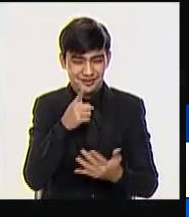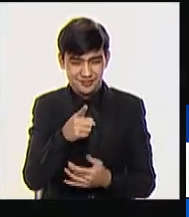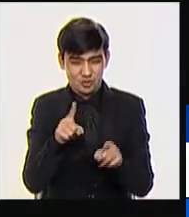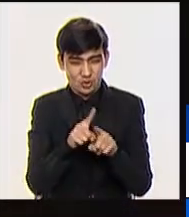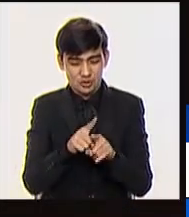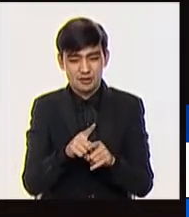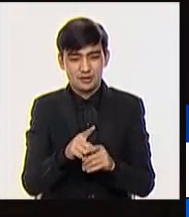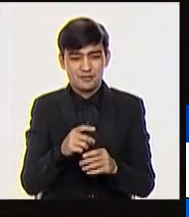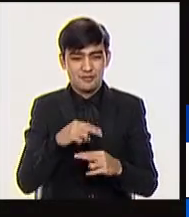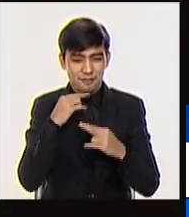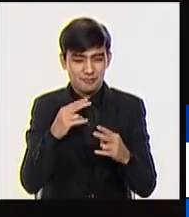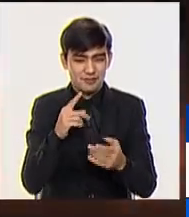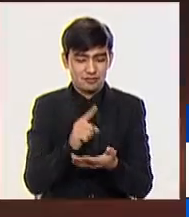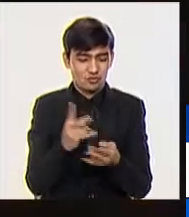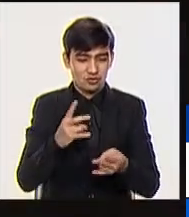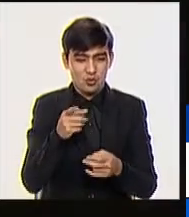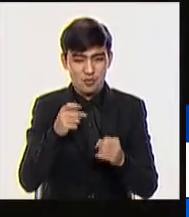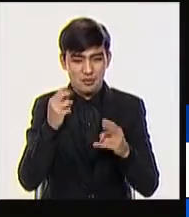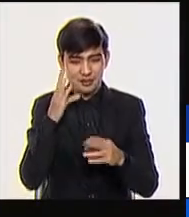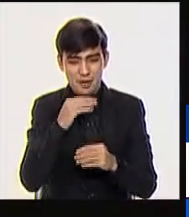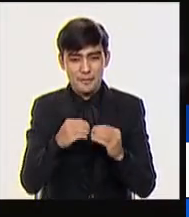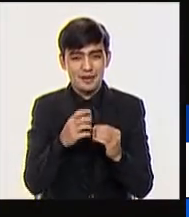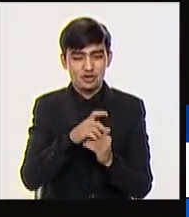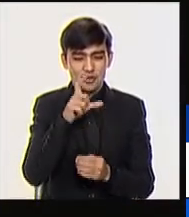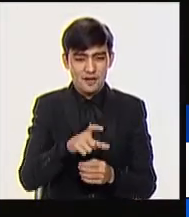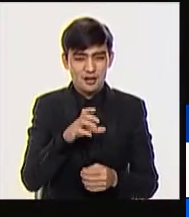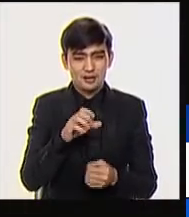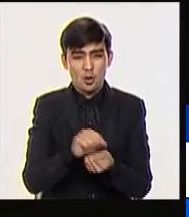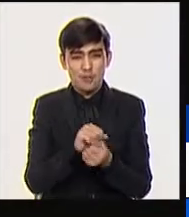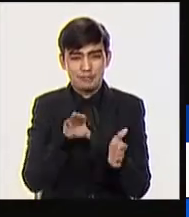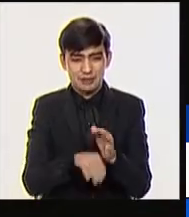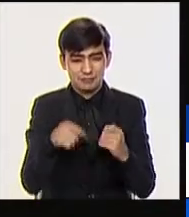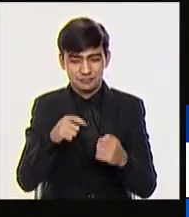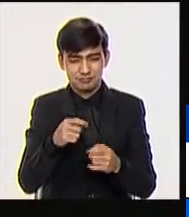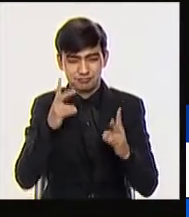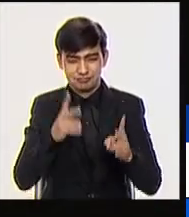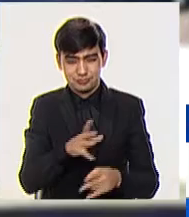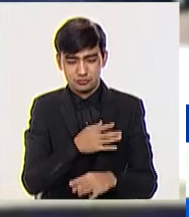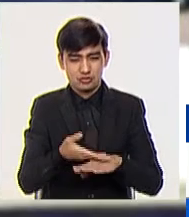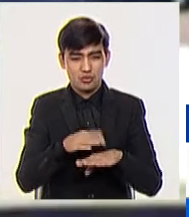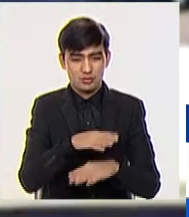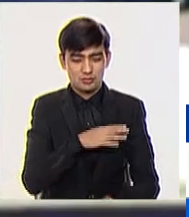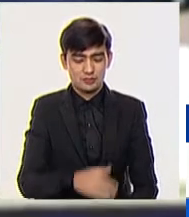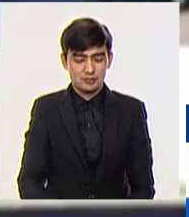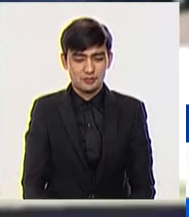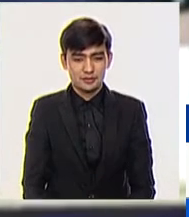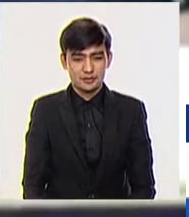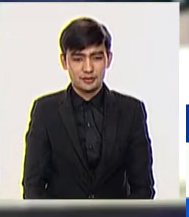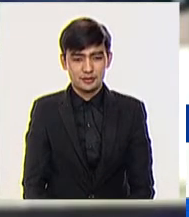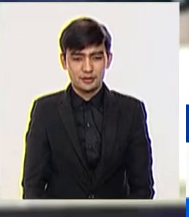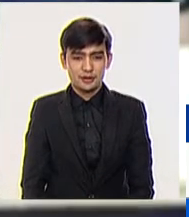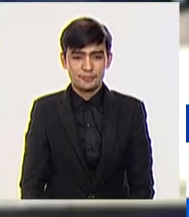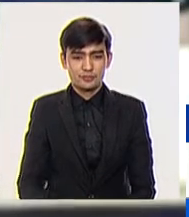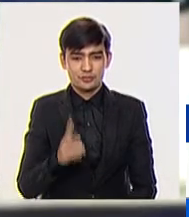жылы елімізде жаңа жыл қарсаңында 15 адам сертификатталмаған отшашудан зардап шегіп ауыр жарақат алыпты. Білтені қол